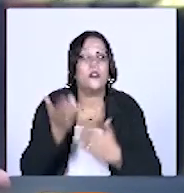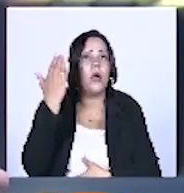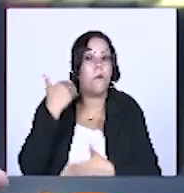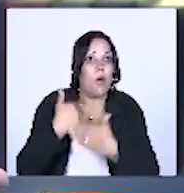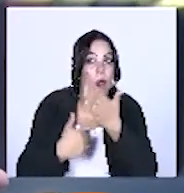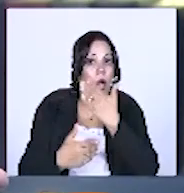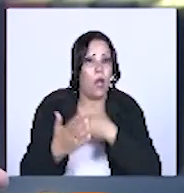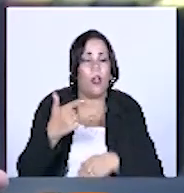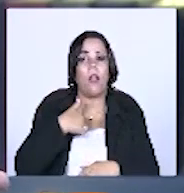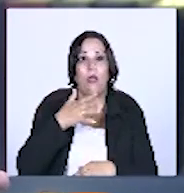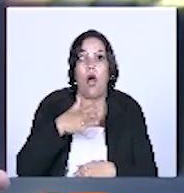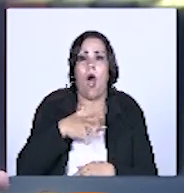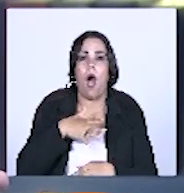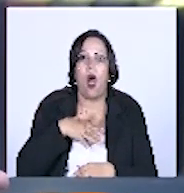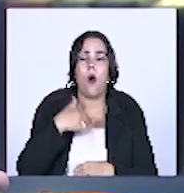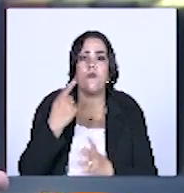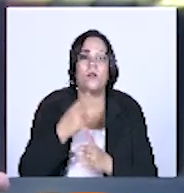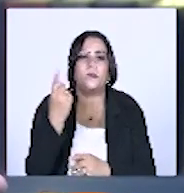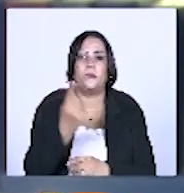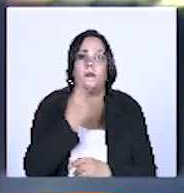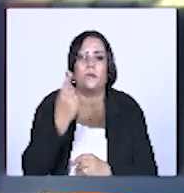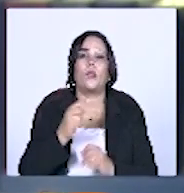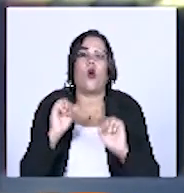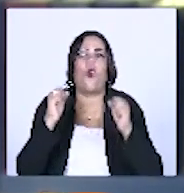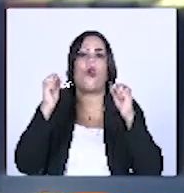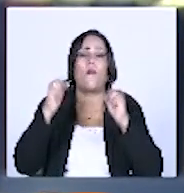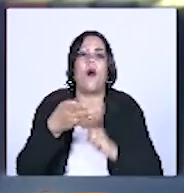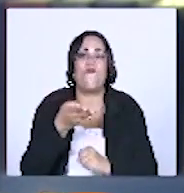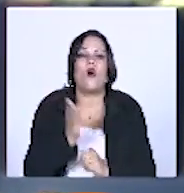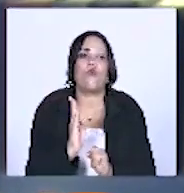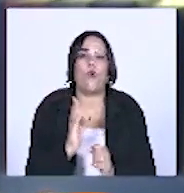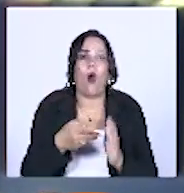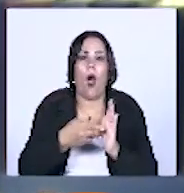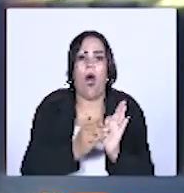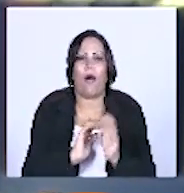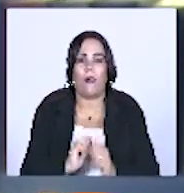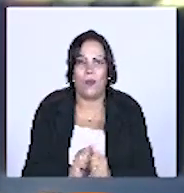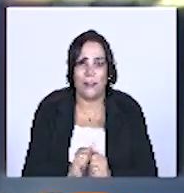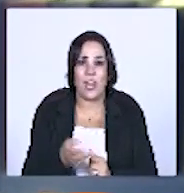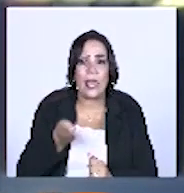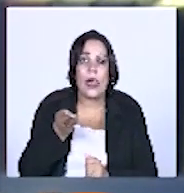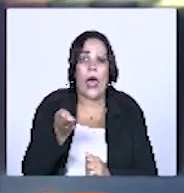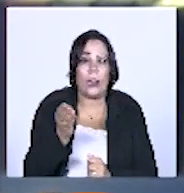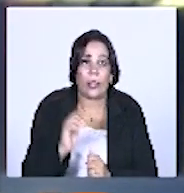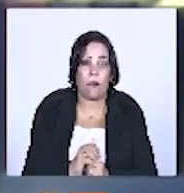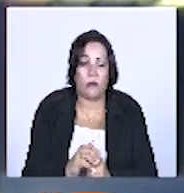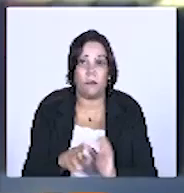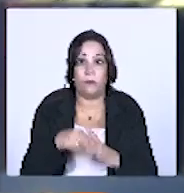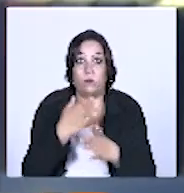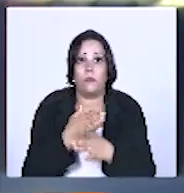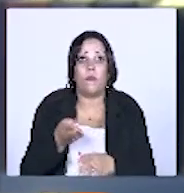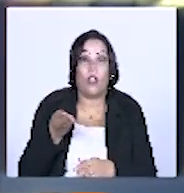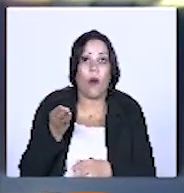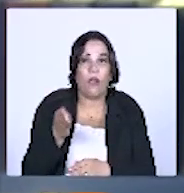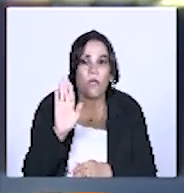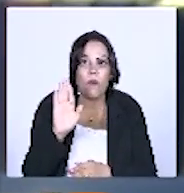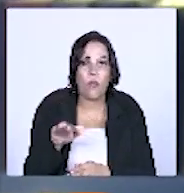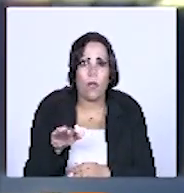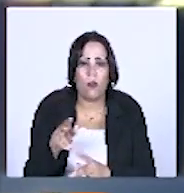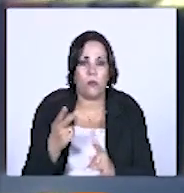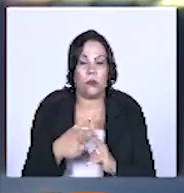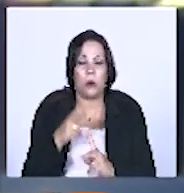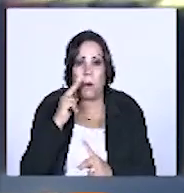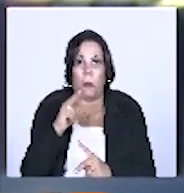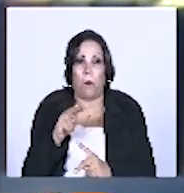تقول لك انا عايزه عداد الكهرباء اللي في فاتوره لما نزل العداد اللي بيستخدم فيه الكارت